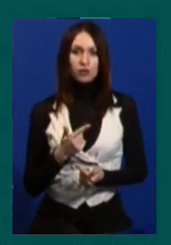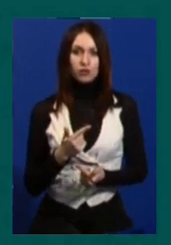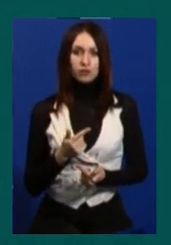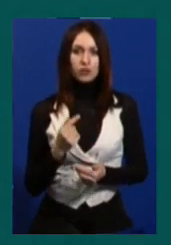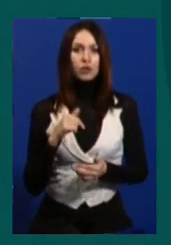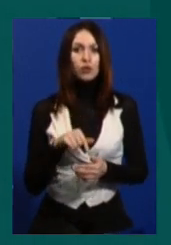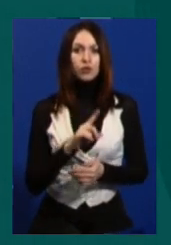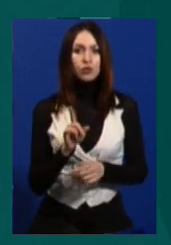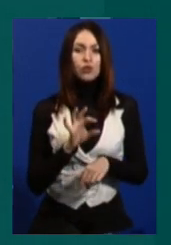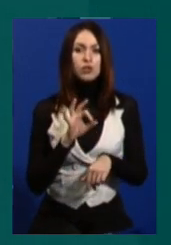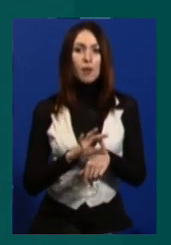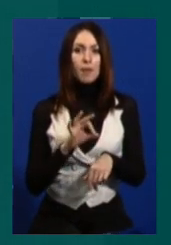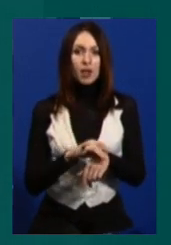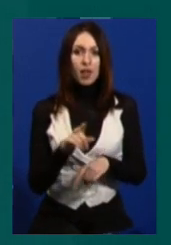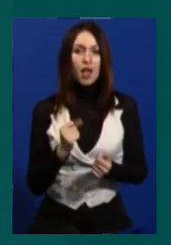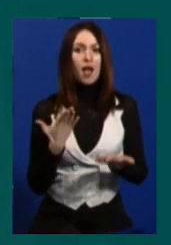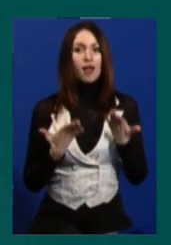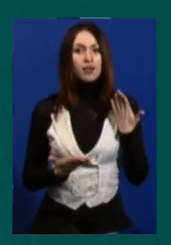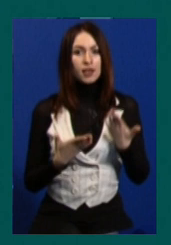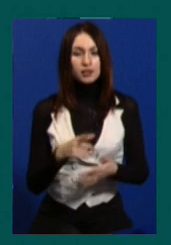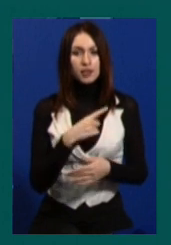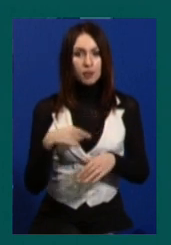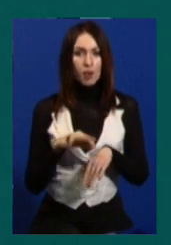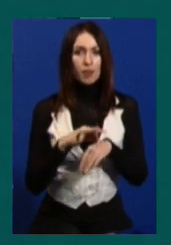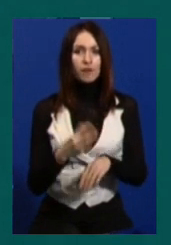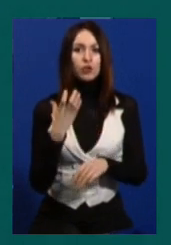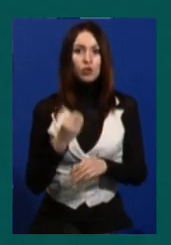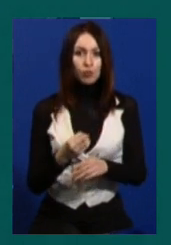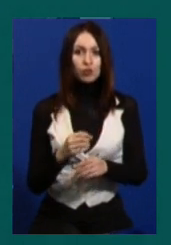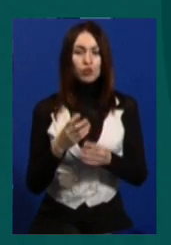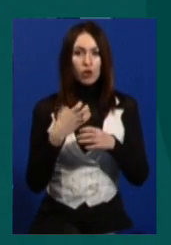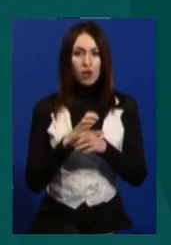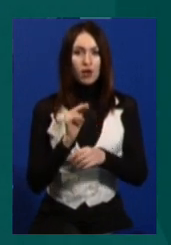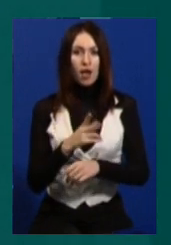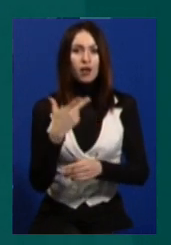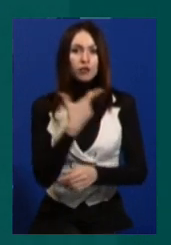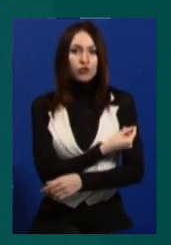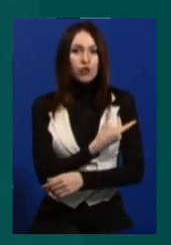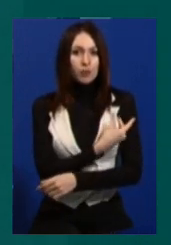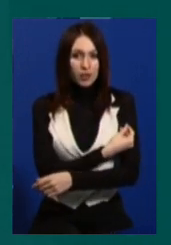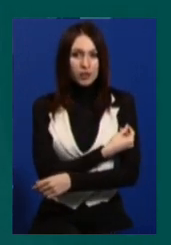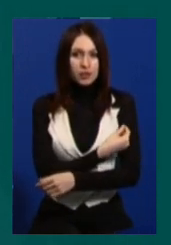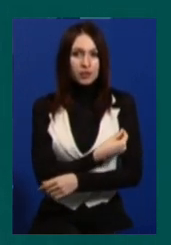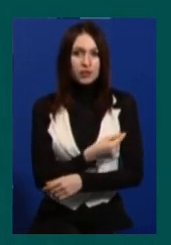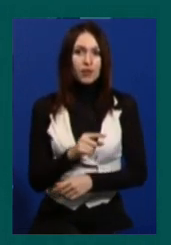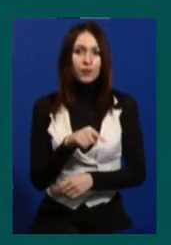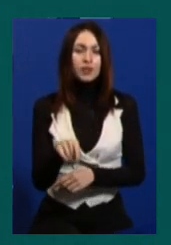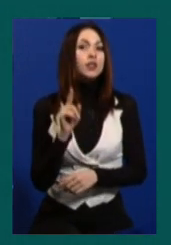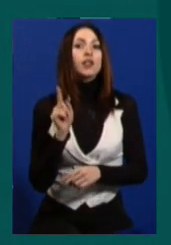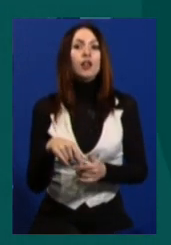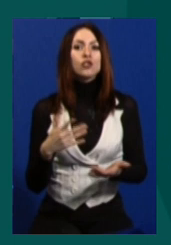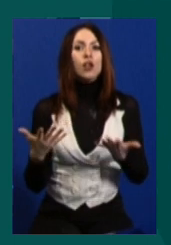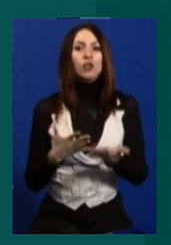що захворіли. А якщо ми проведемо ще аналіз щепленості безпосередньо тих навіть, які